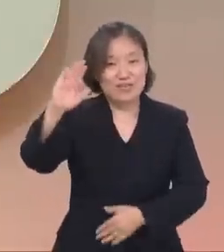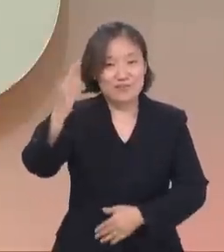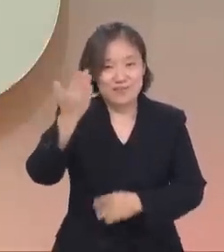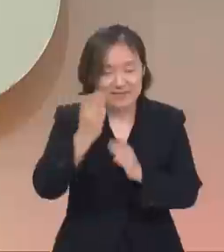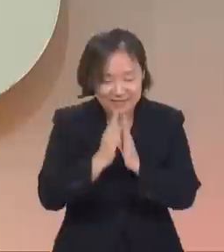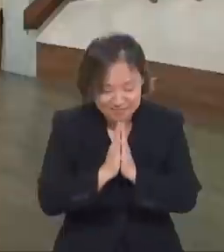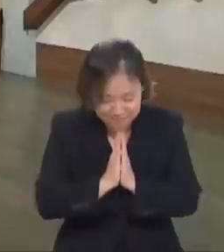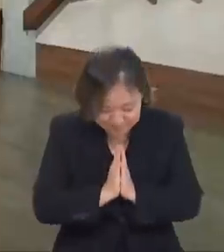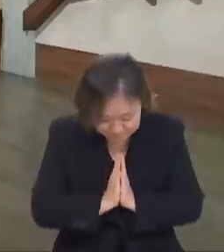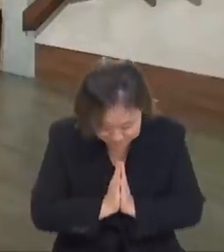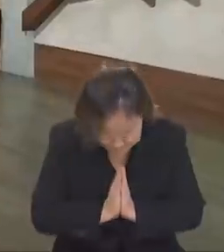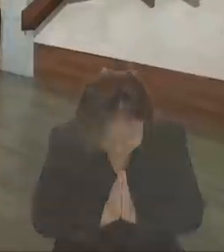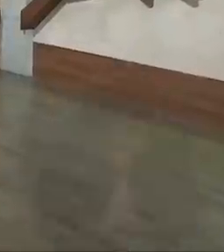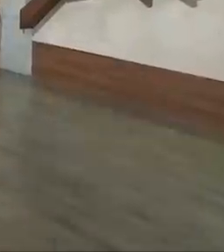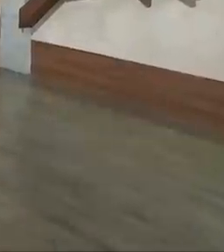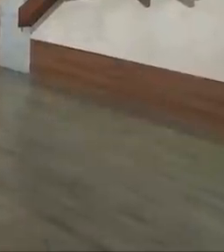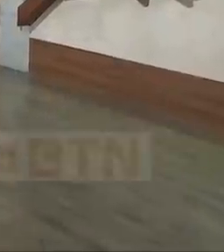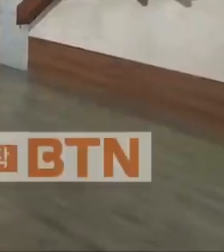성불하십시오